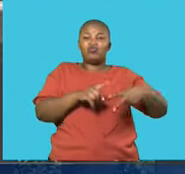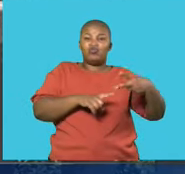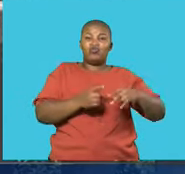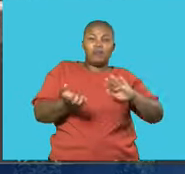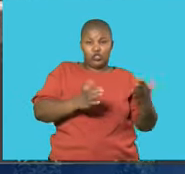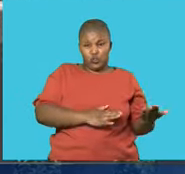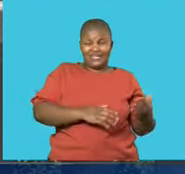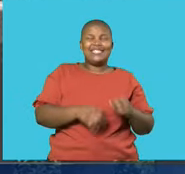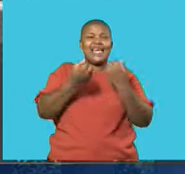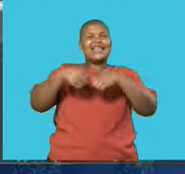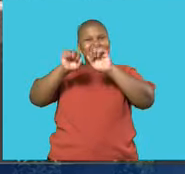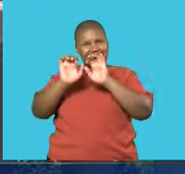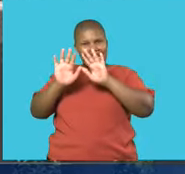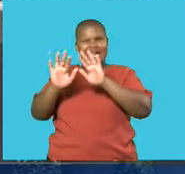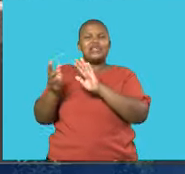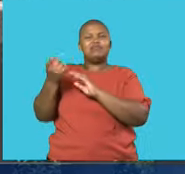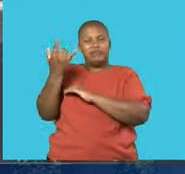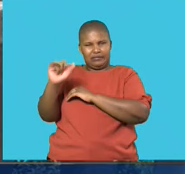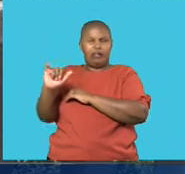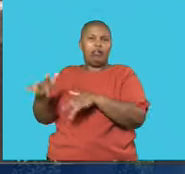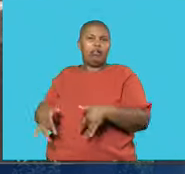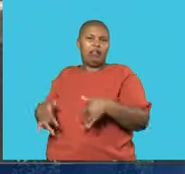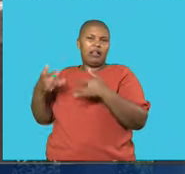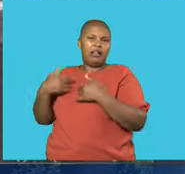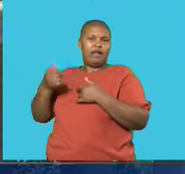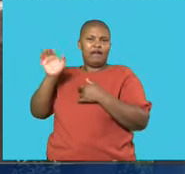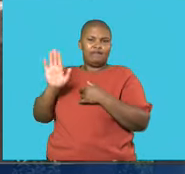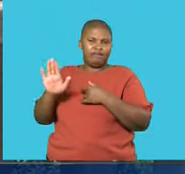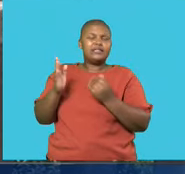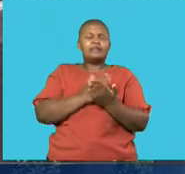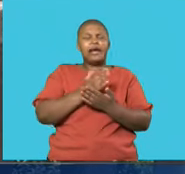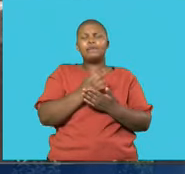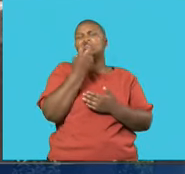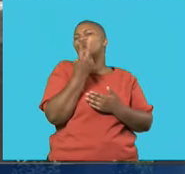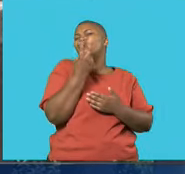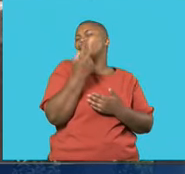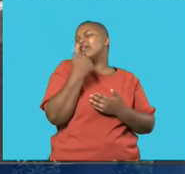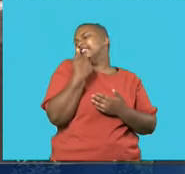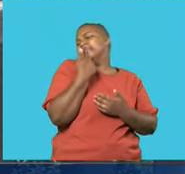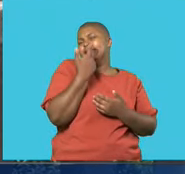are still there. 2 by ngama new injuries.